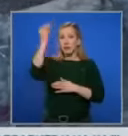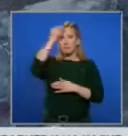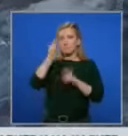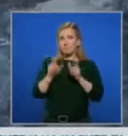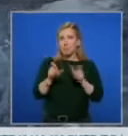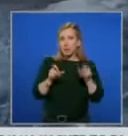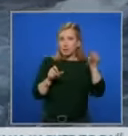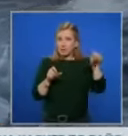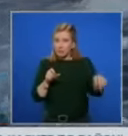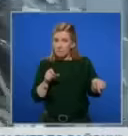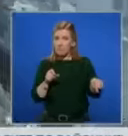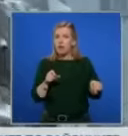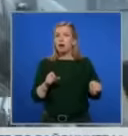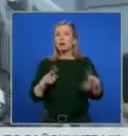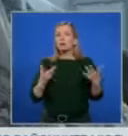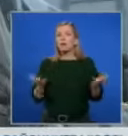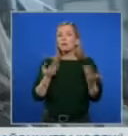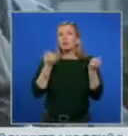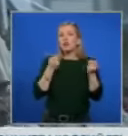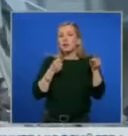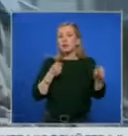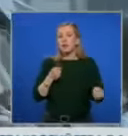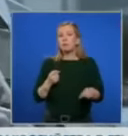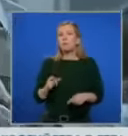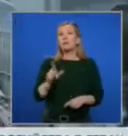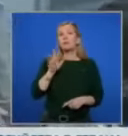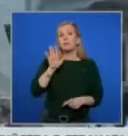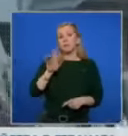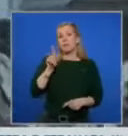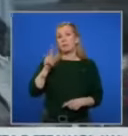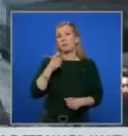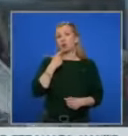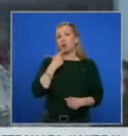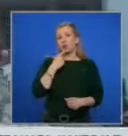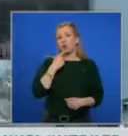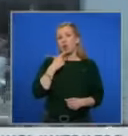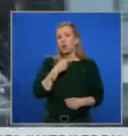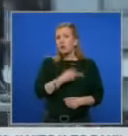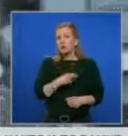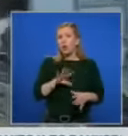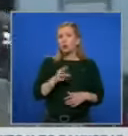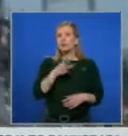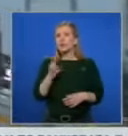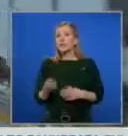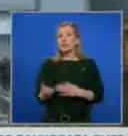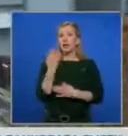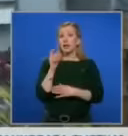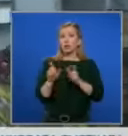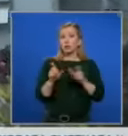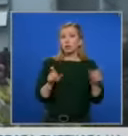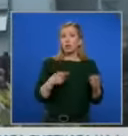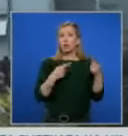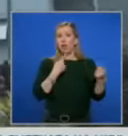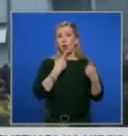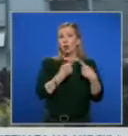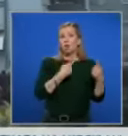от тях са се установили там през 1951 година. Това са около 30 000 човека, които говорят български език. Някои си